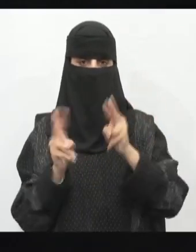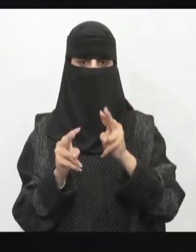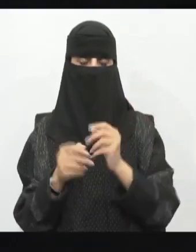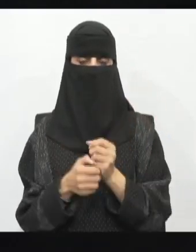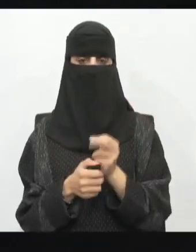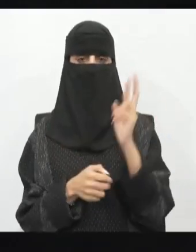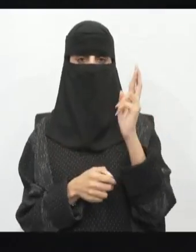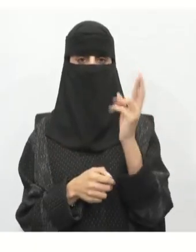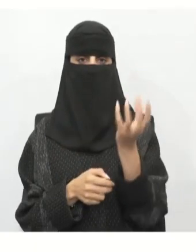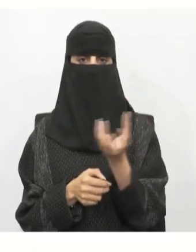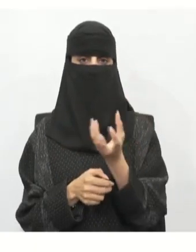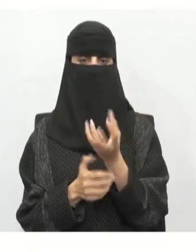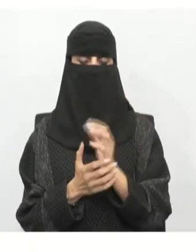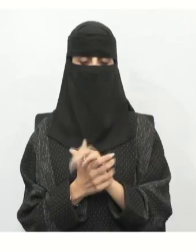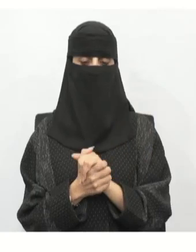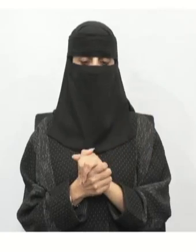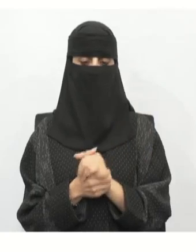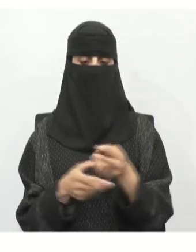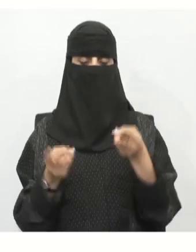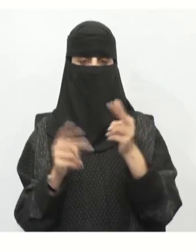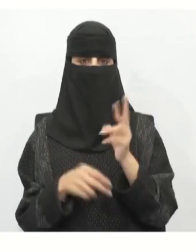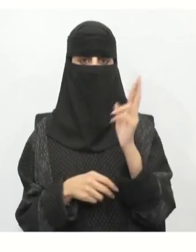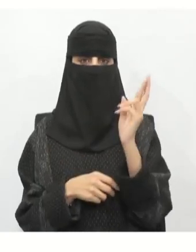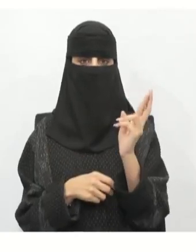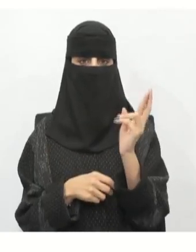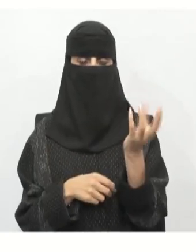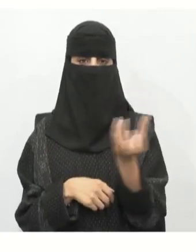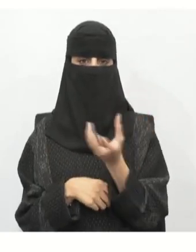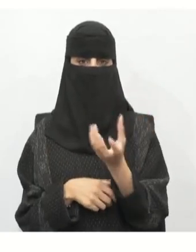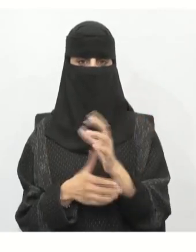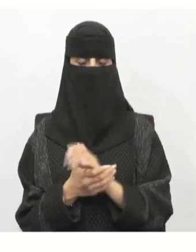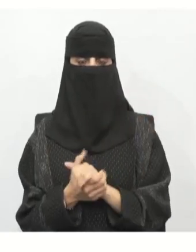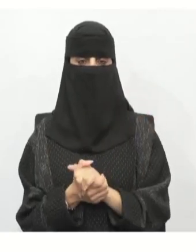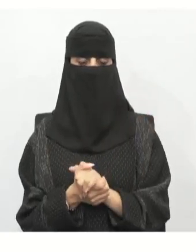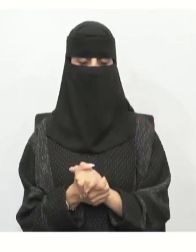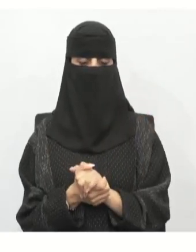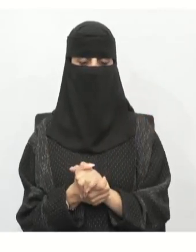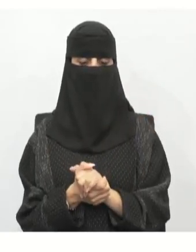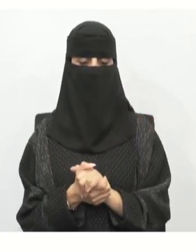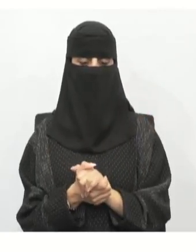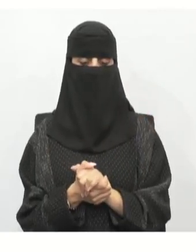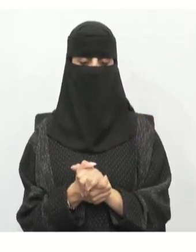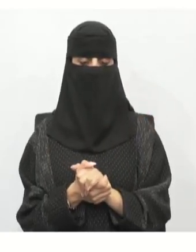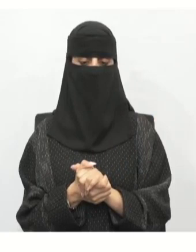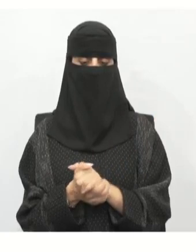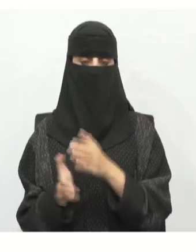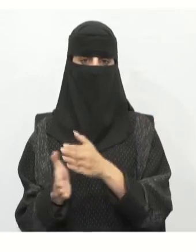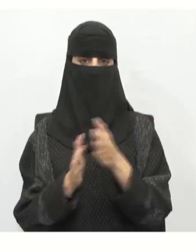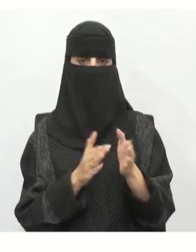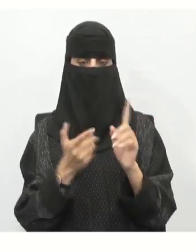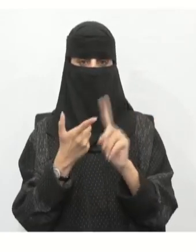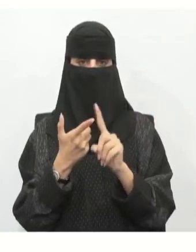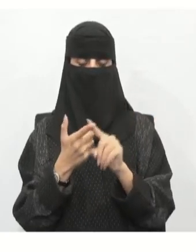الزبادي نطبقها سويا الزبادي بارك الله فيكم ننتقل الى